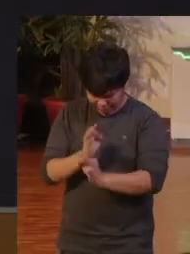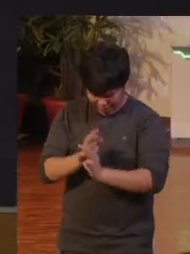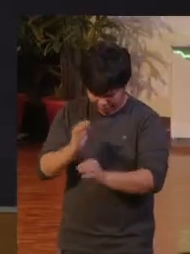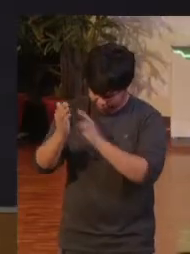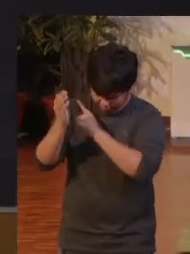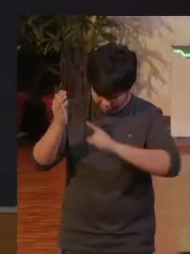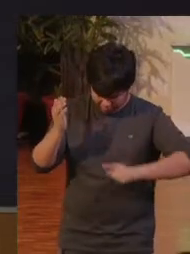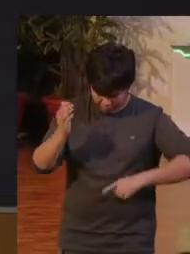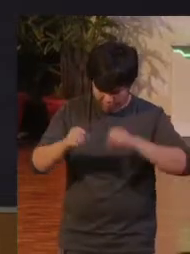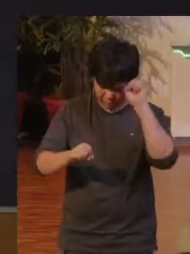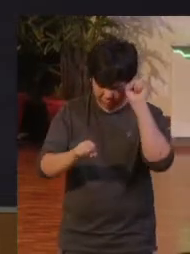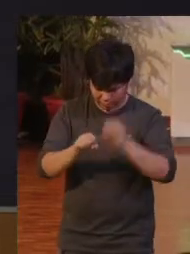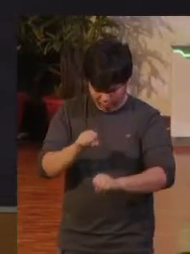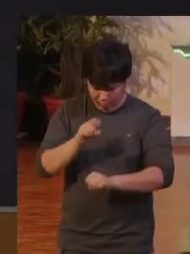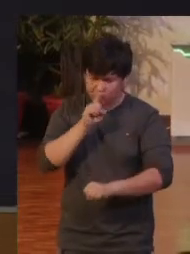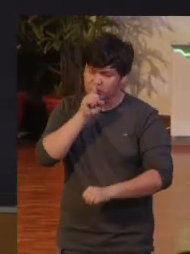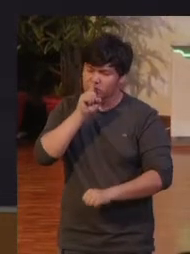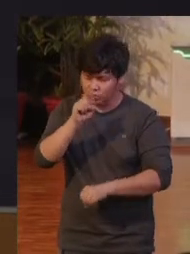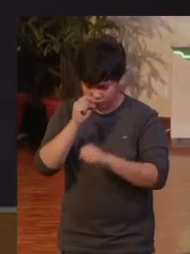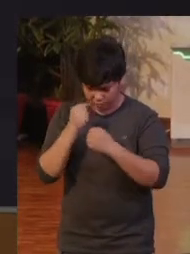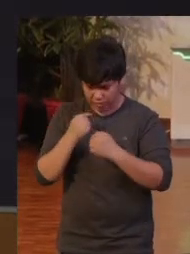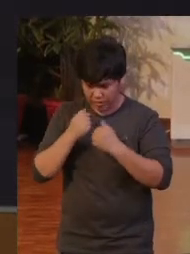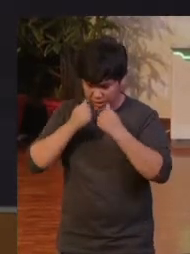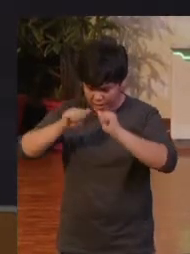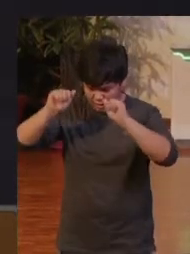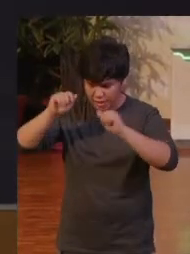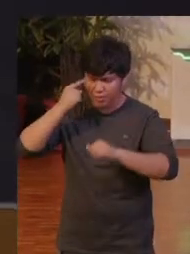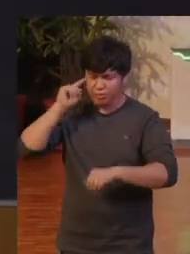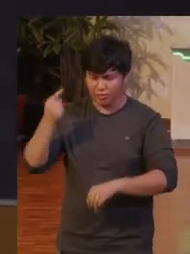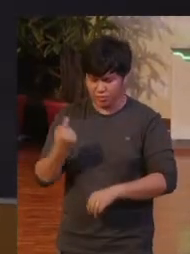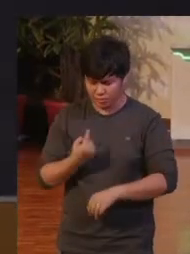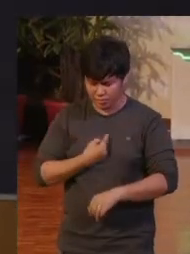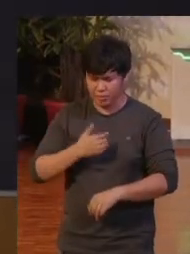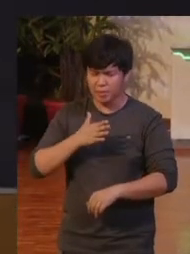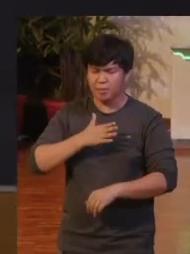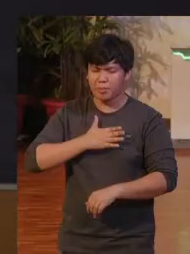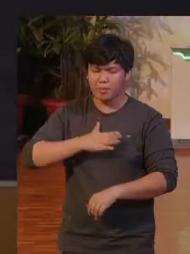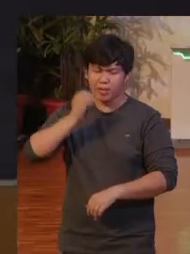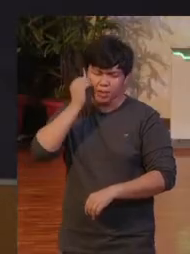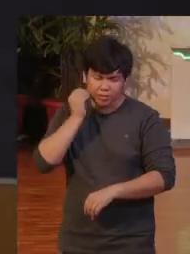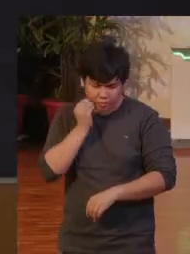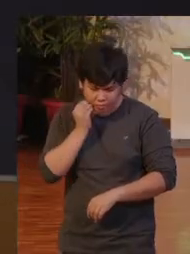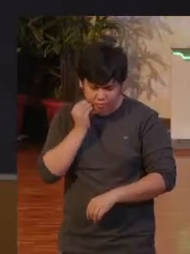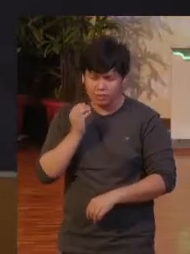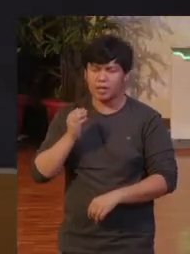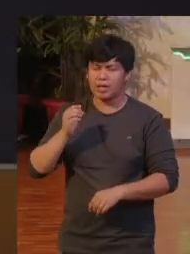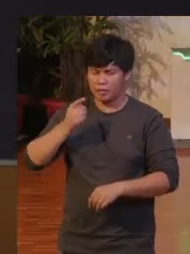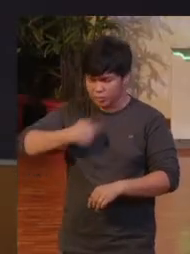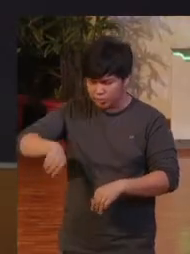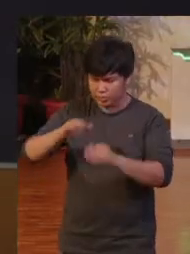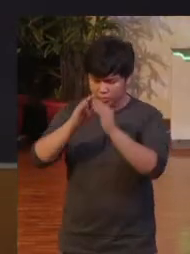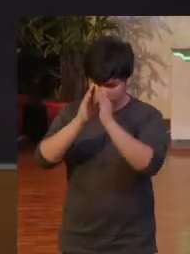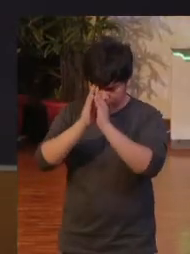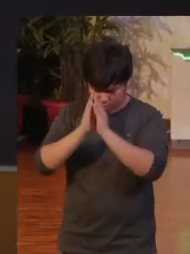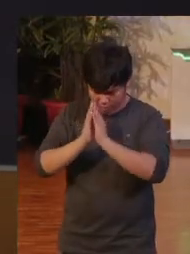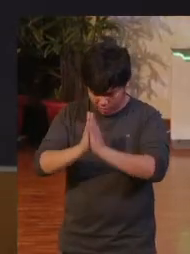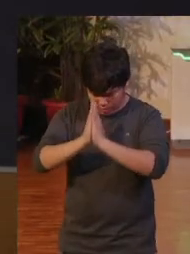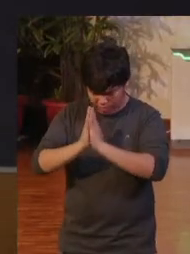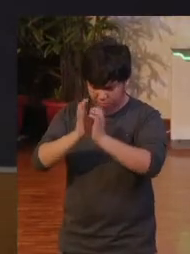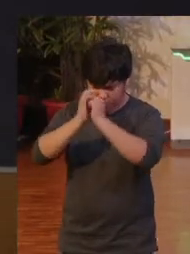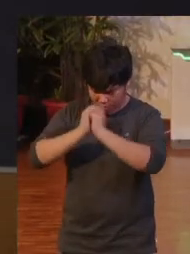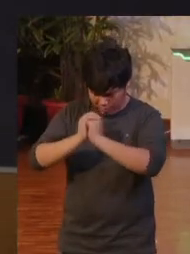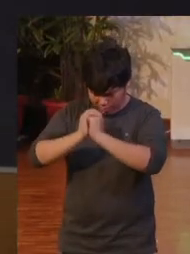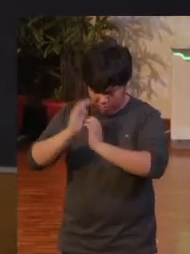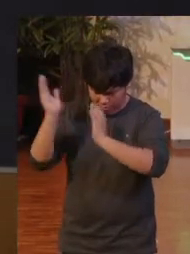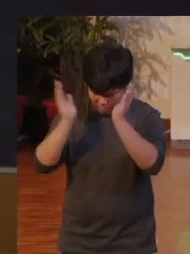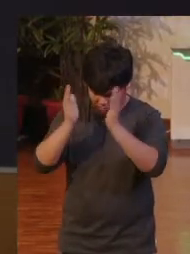upang aming tunay na masabi na as for me and my house, we will serve the Lord. Bigyan niyo